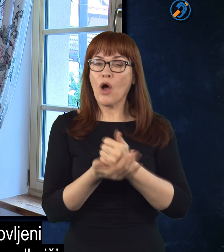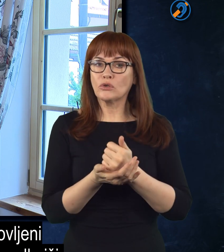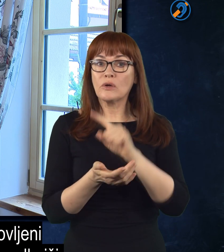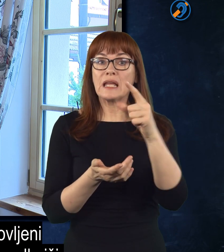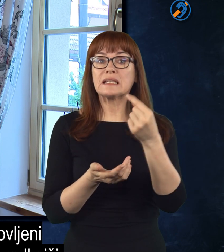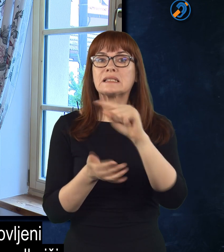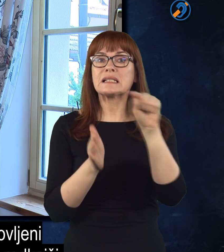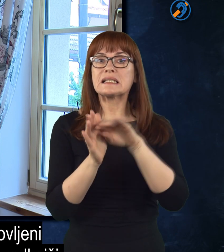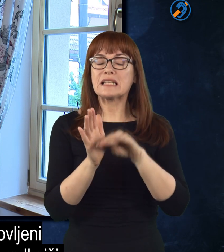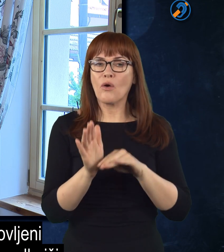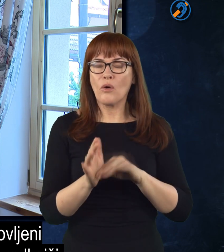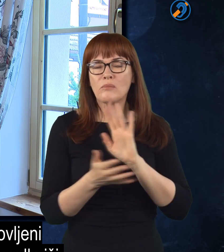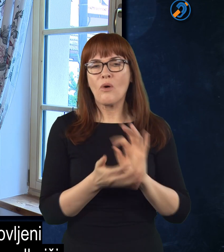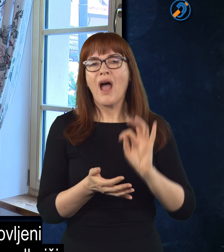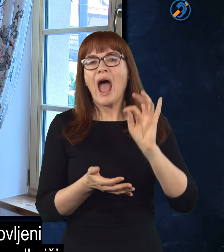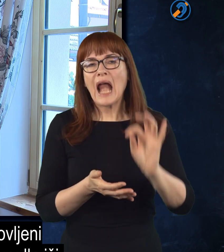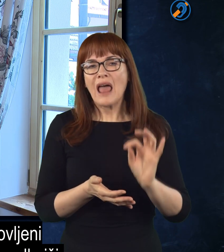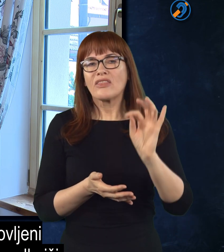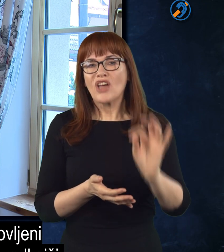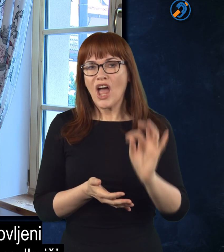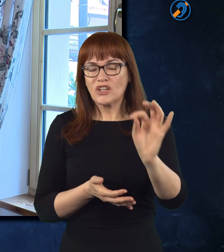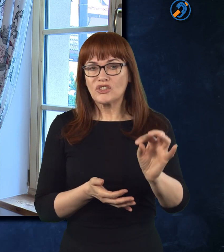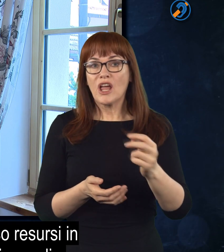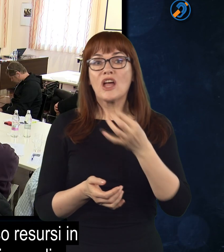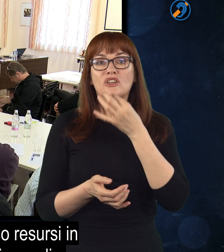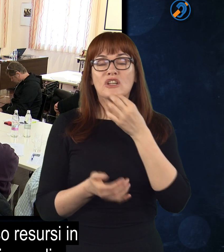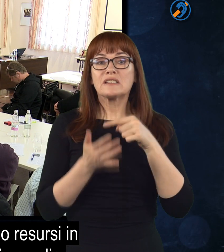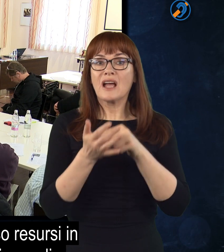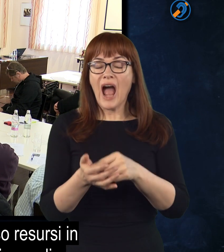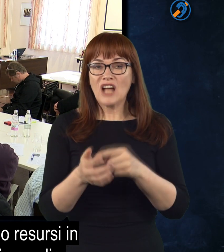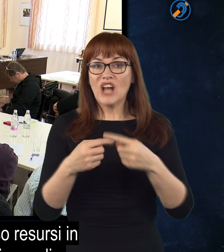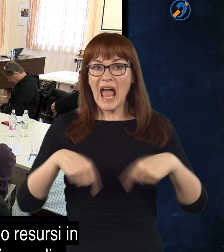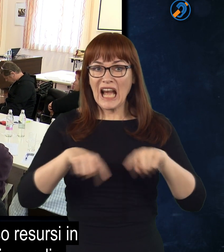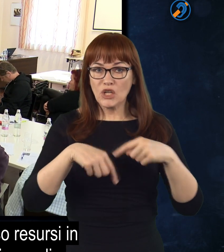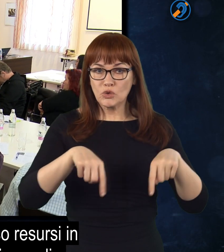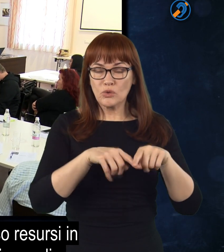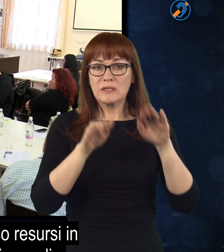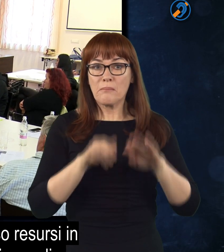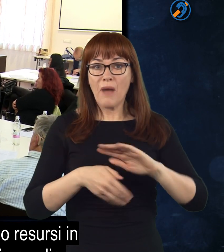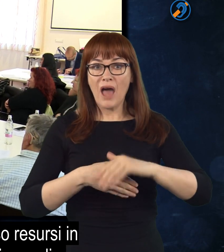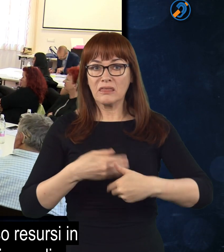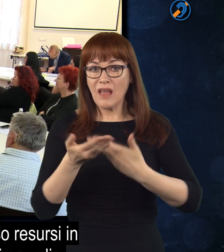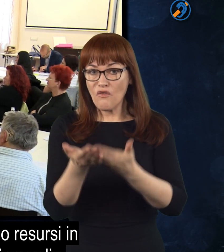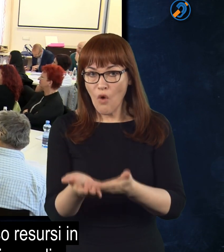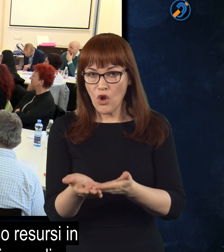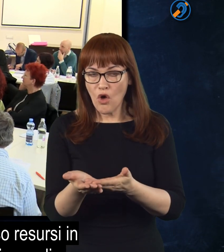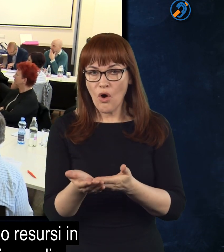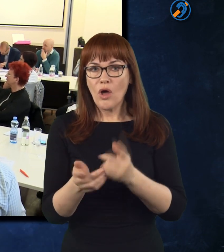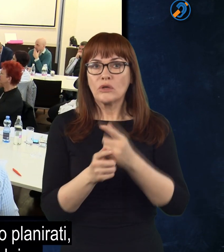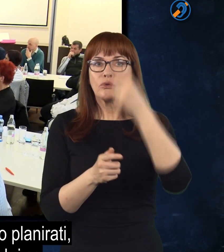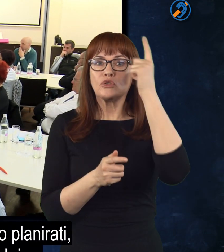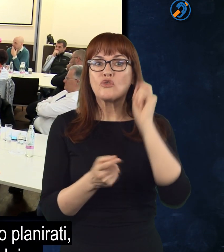bili zagotovljeni zakonoma, vedno redkejši. In kadar se kaže, da so resursi manj na